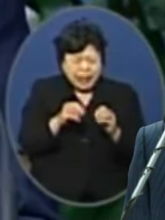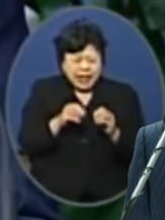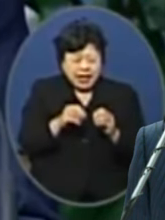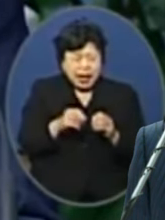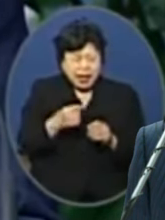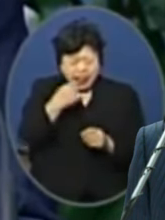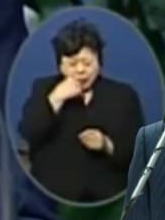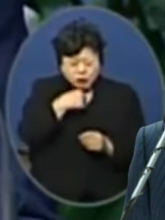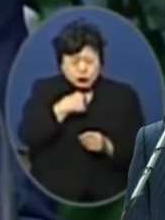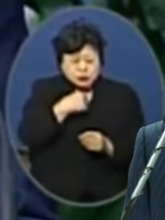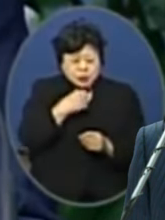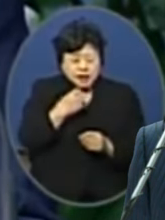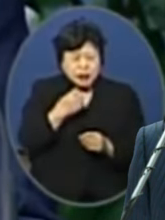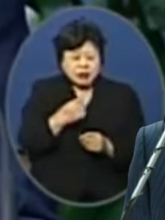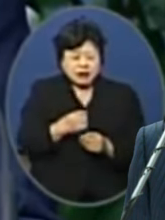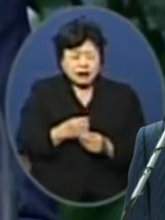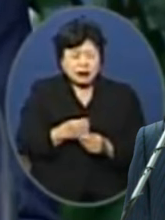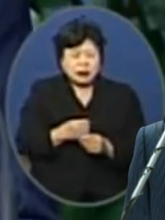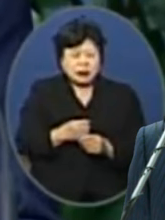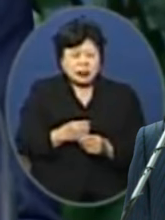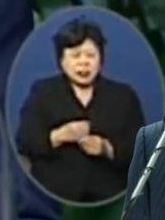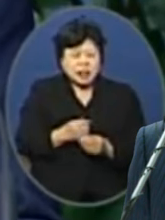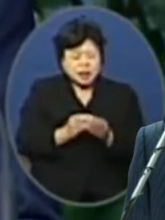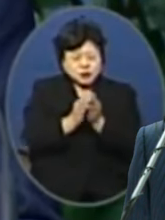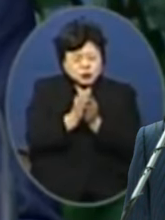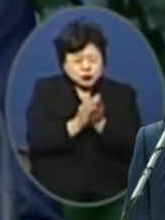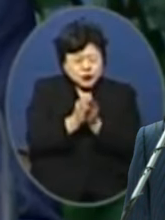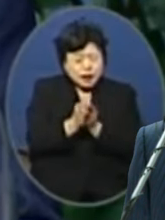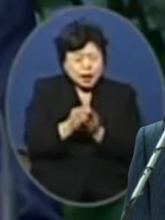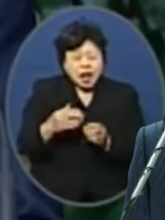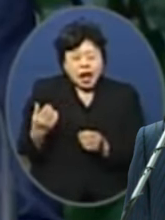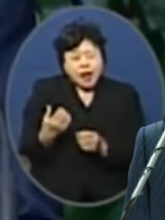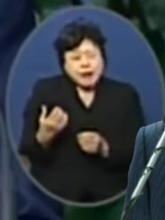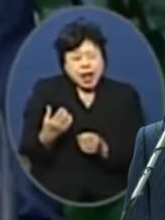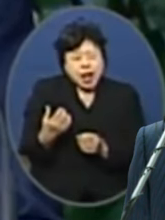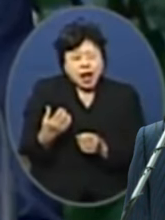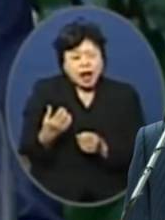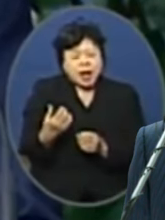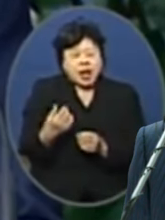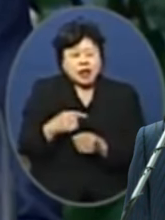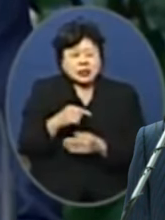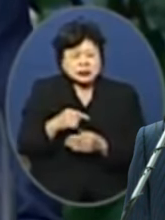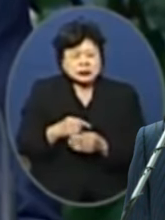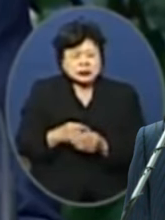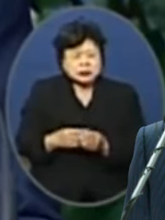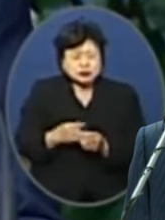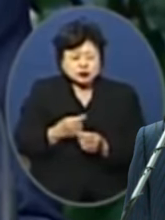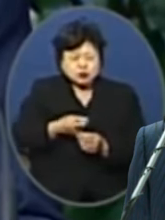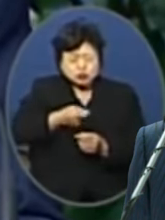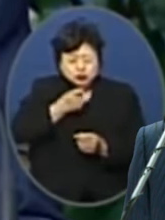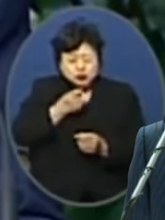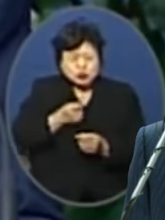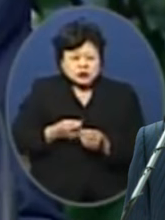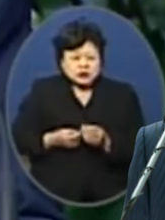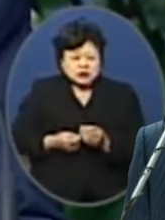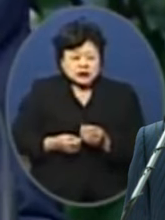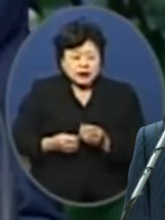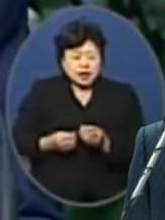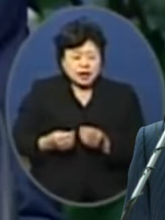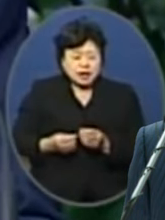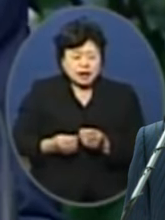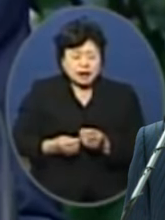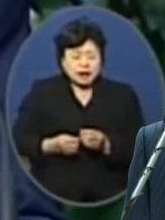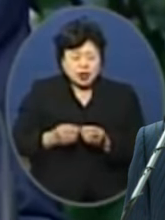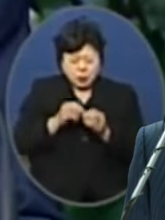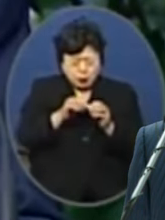넣어주면 혀를 갉아 먹으니까 아프지 않아요 그러니 혀에서 물질이 나와서 그 모래알을